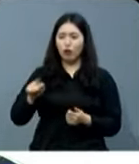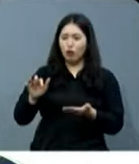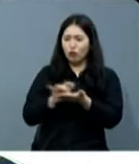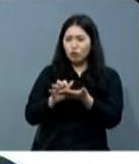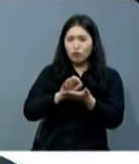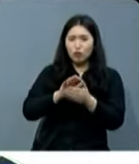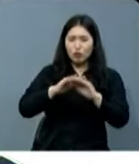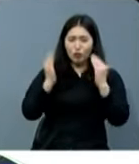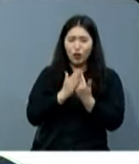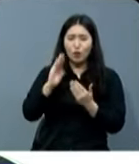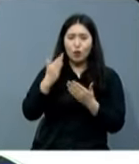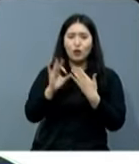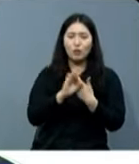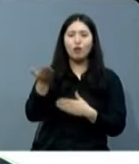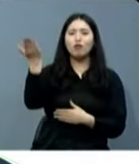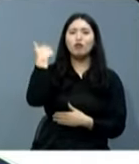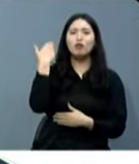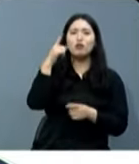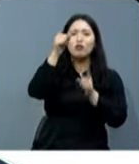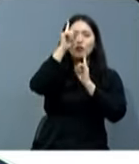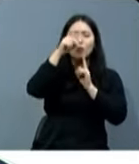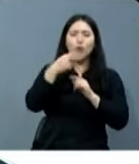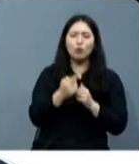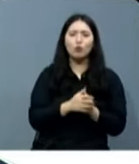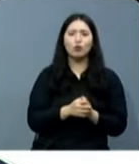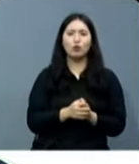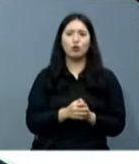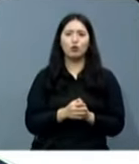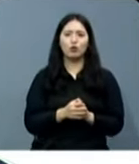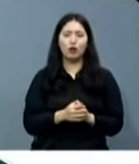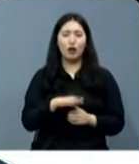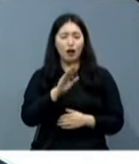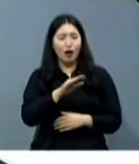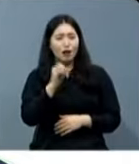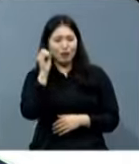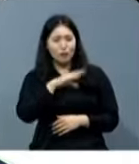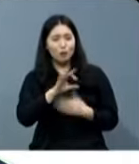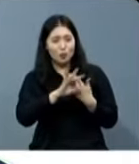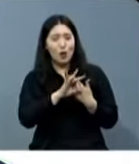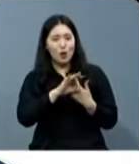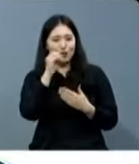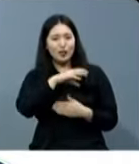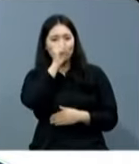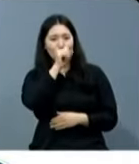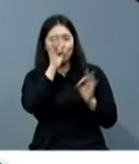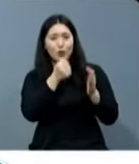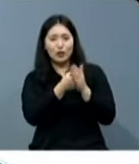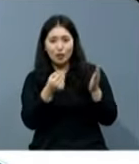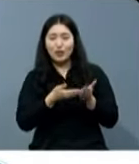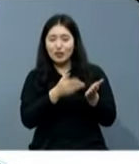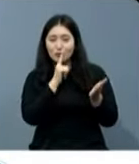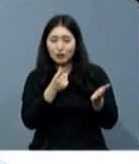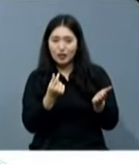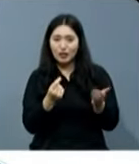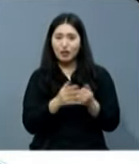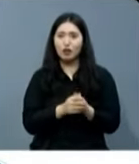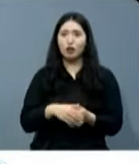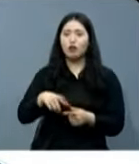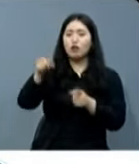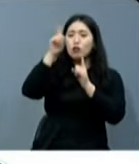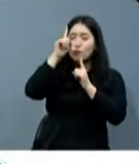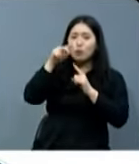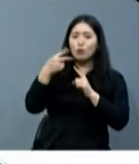것 같으면 옛날에 그 뭐 이명박 학자들이 얘기할래 좋아 보여서 제시했다. 때는 예. 아, 이명박 대통령이 747 공약할 때 그대로